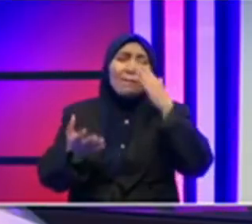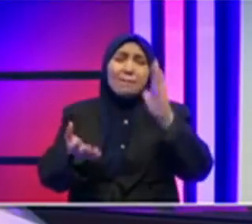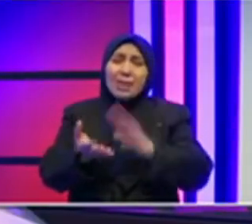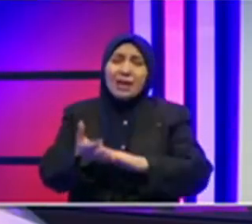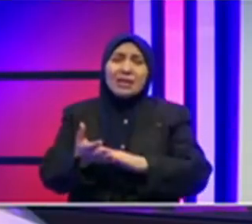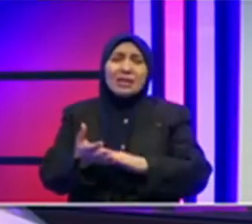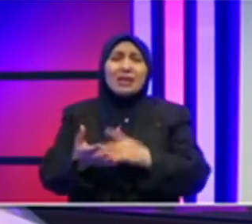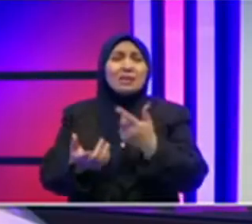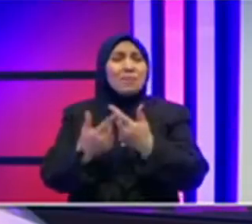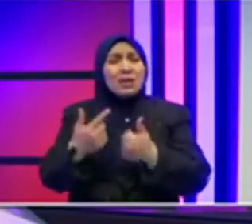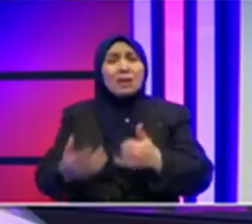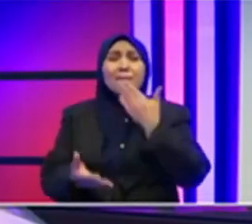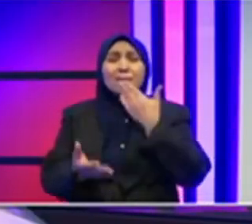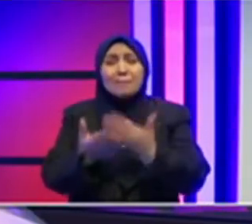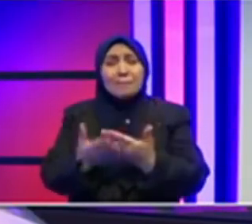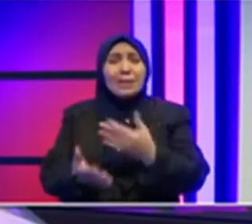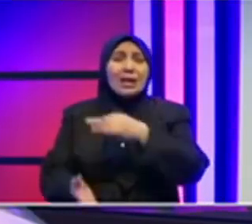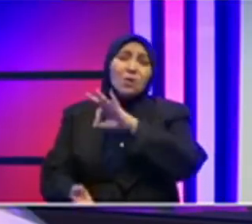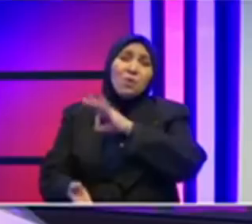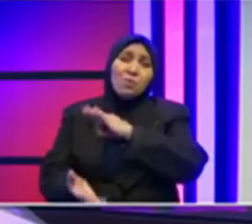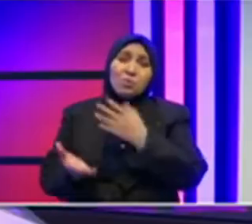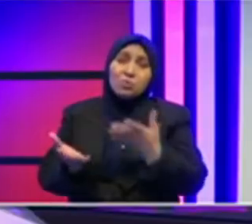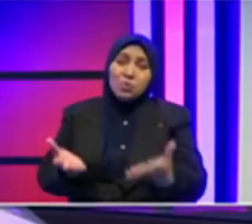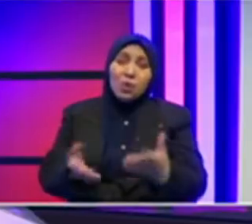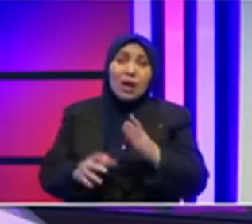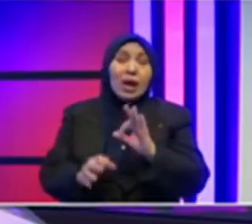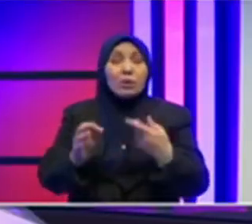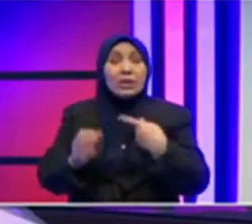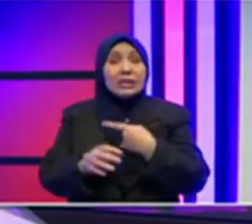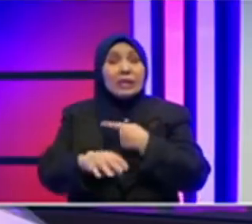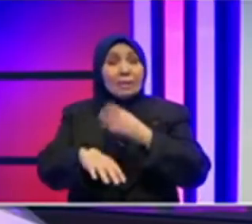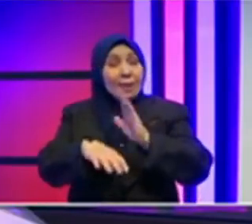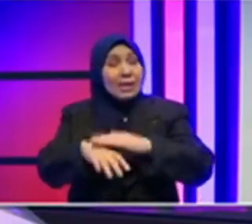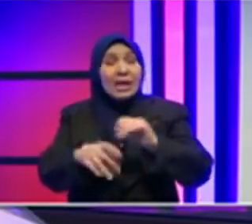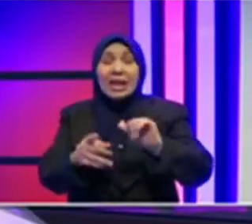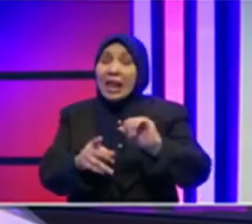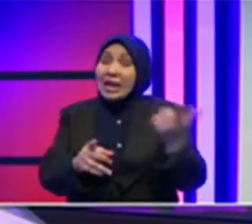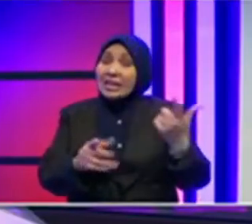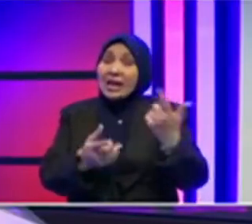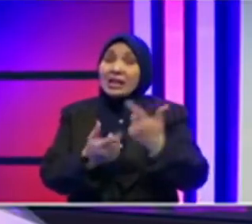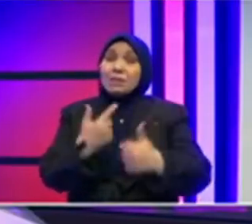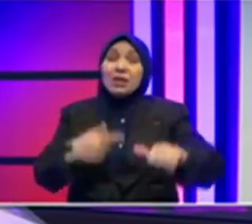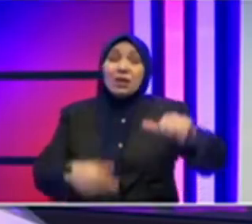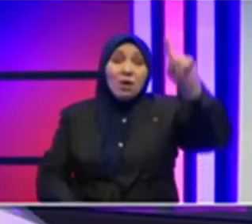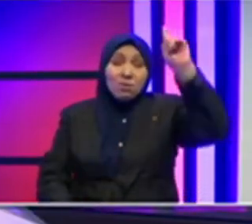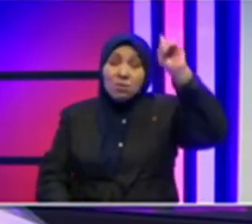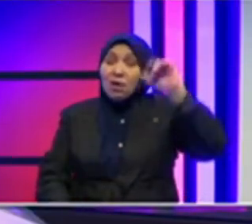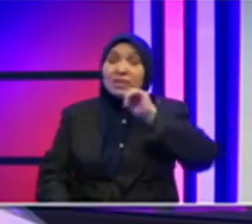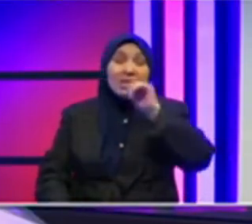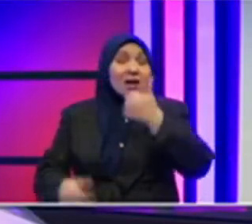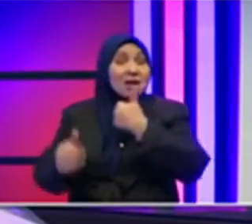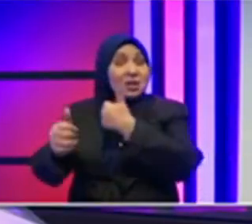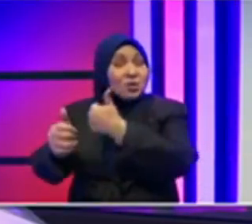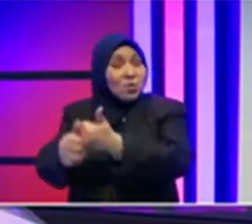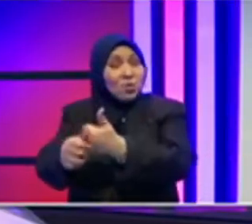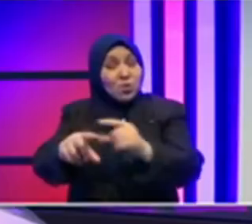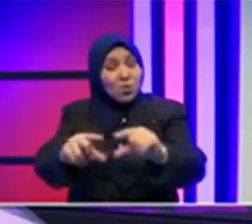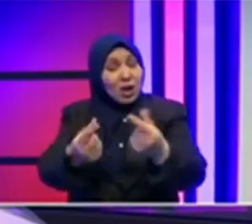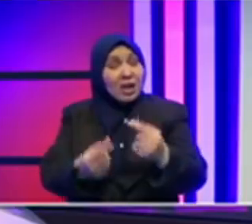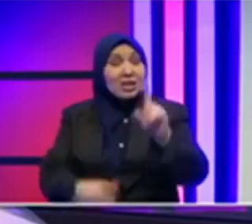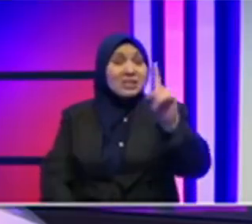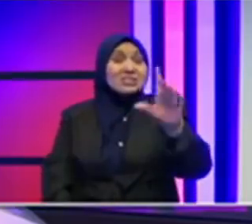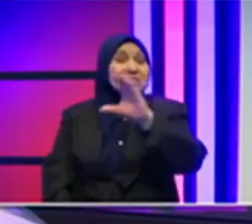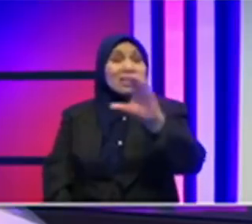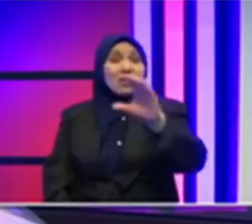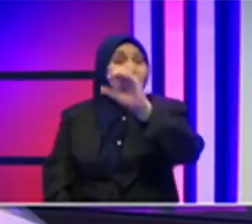Apa maksudnya? Sebenarnya bila kita menyeru kepada selain daripada Allah, tidak merujuk kepada Al-Quran